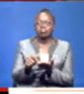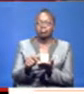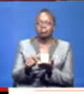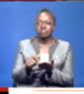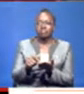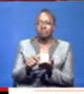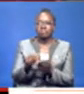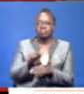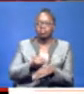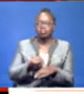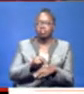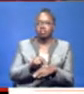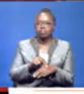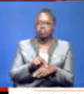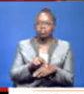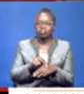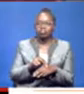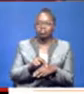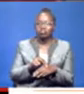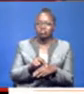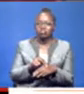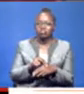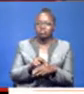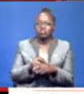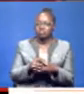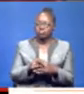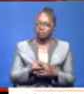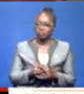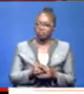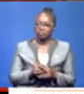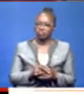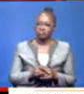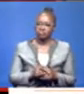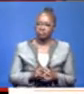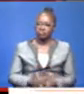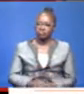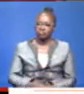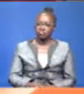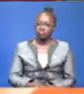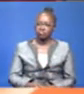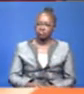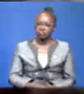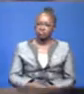wa bioanuai. Taarifa kamili ni kwenye makala yetu ya Ifahamu China.